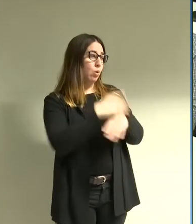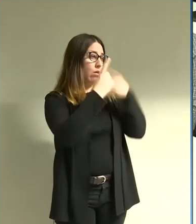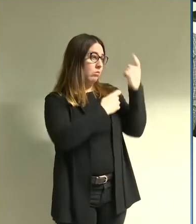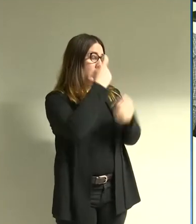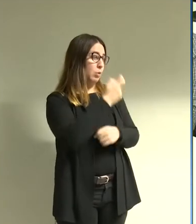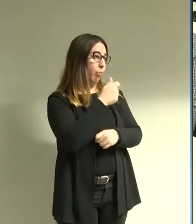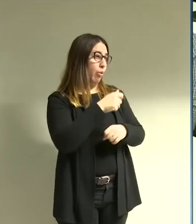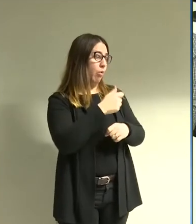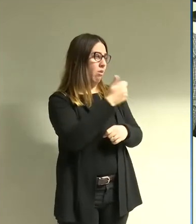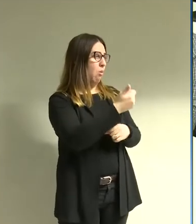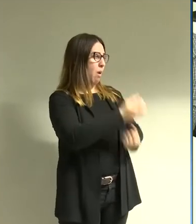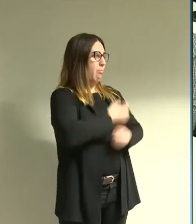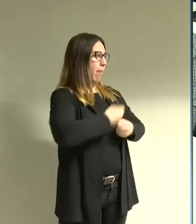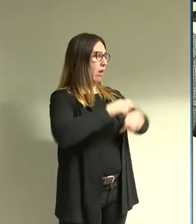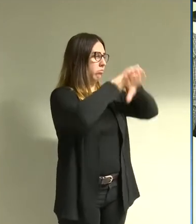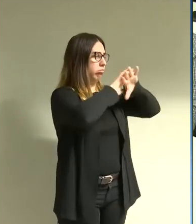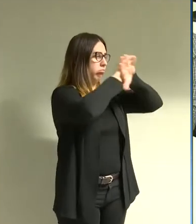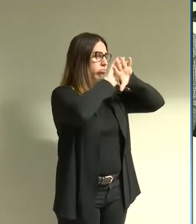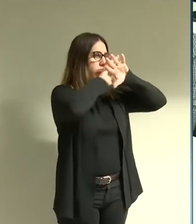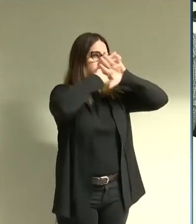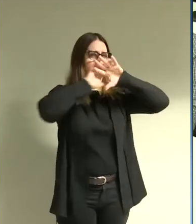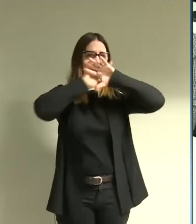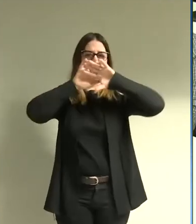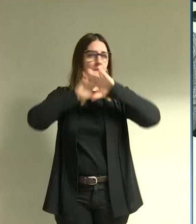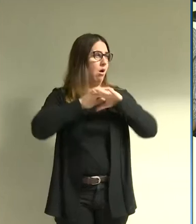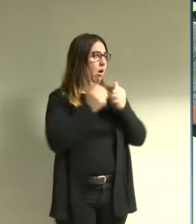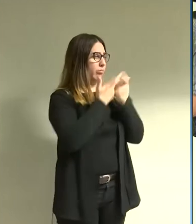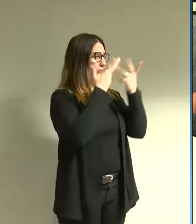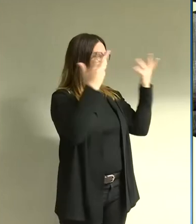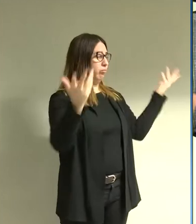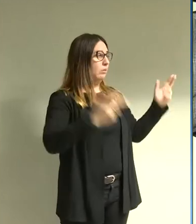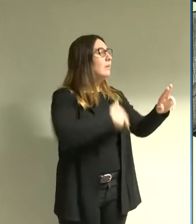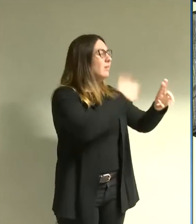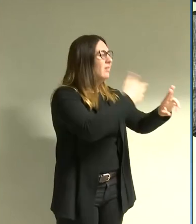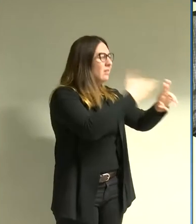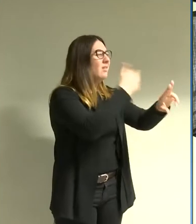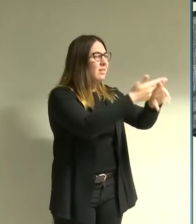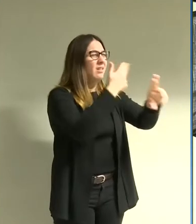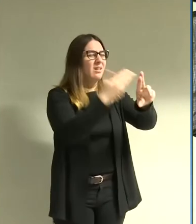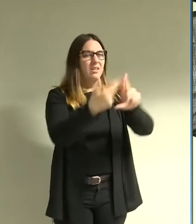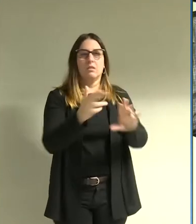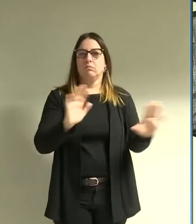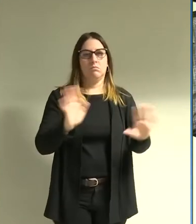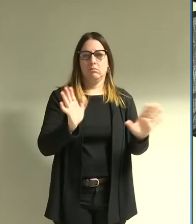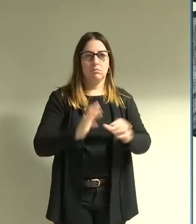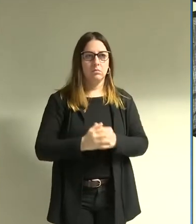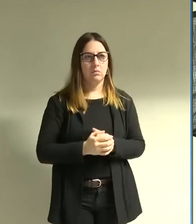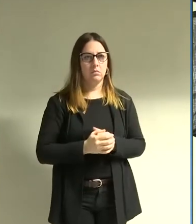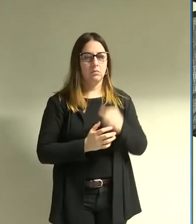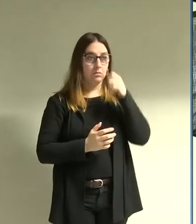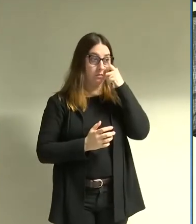choses un peu fou dans les prises de paroles donc il ya beaucoup de choses et je ne vais pas répondre point par point et notamment